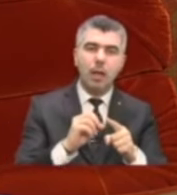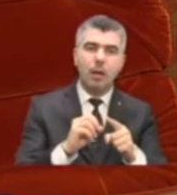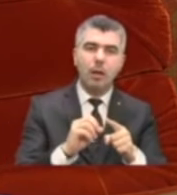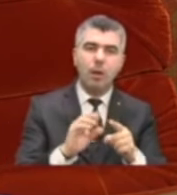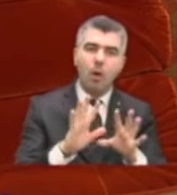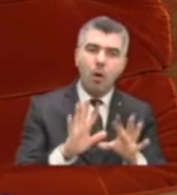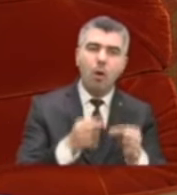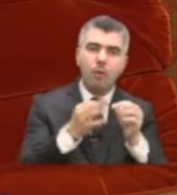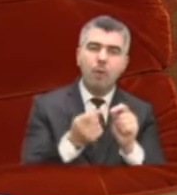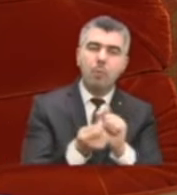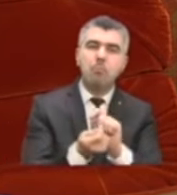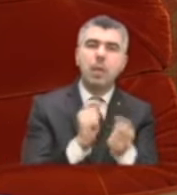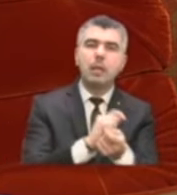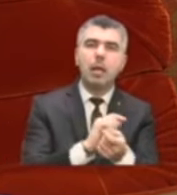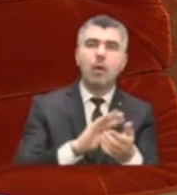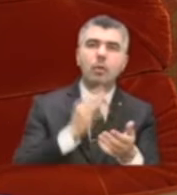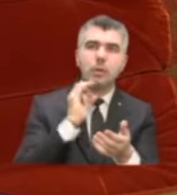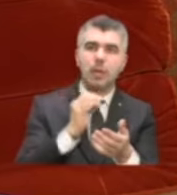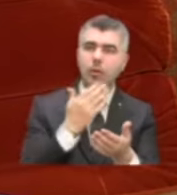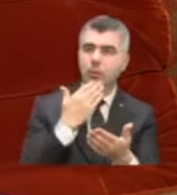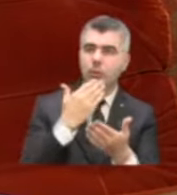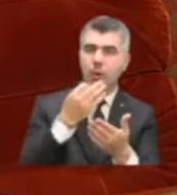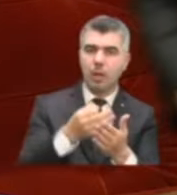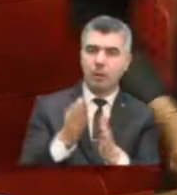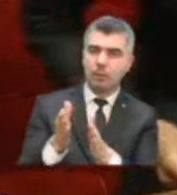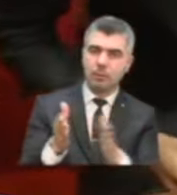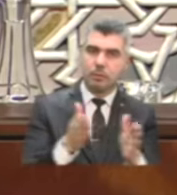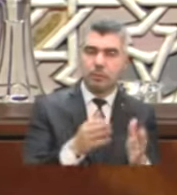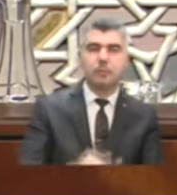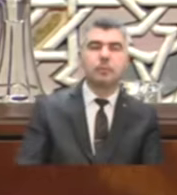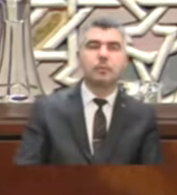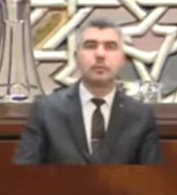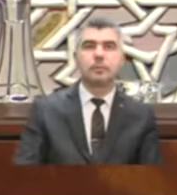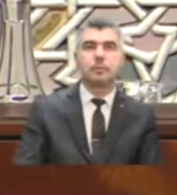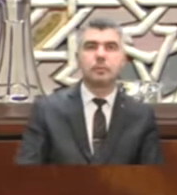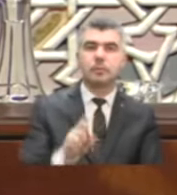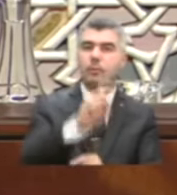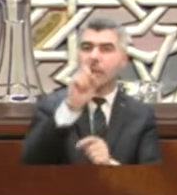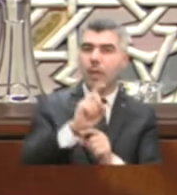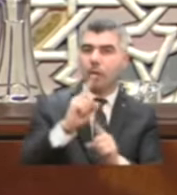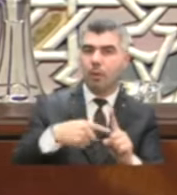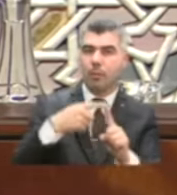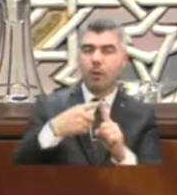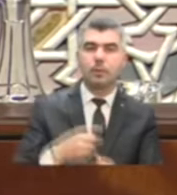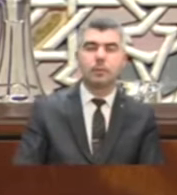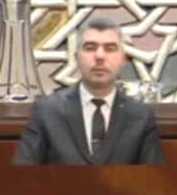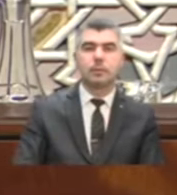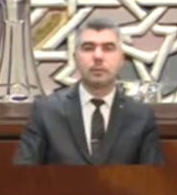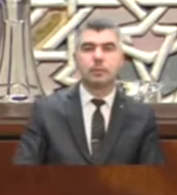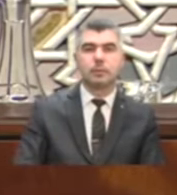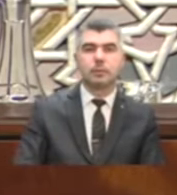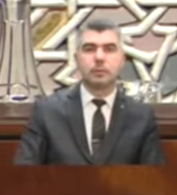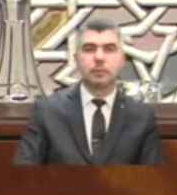التحويل والتثمين قطاعيا ومحليا. وشكرا. شكرا للسيدة الوزيرة. تعقيب السيد النائب المحترم.